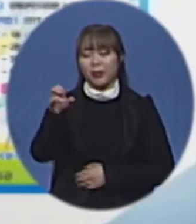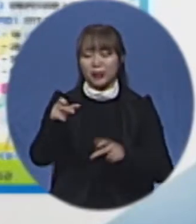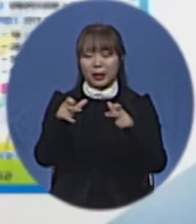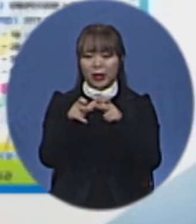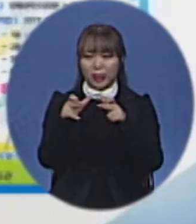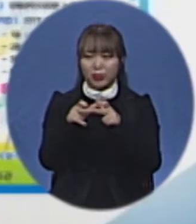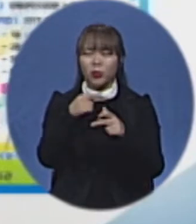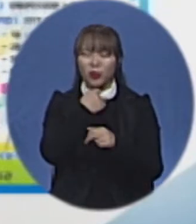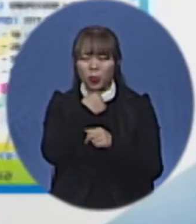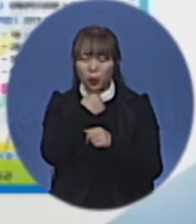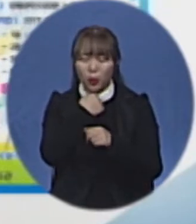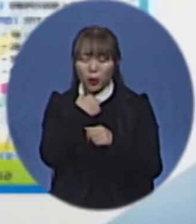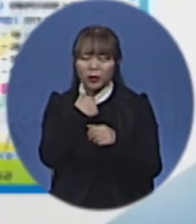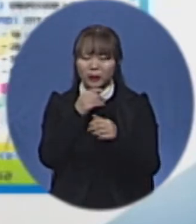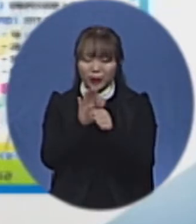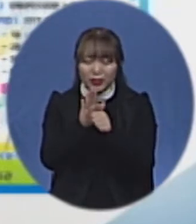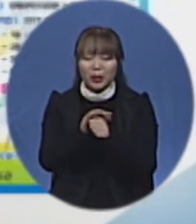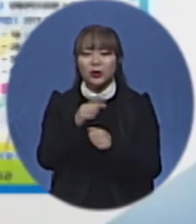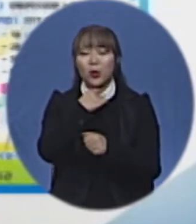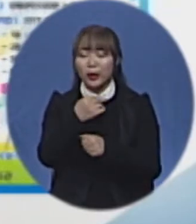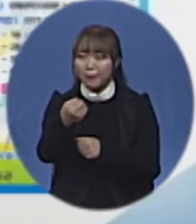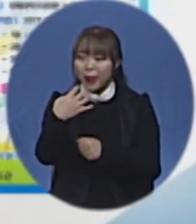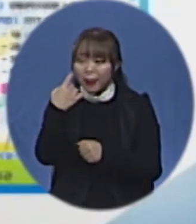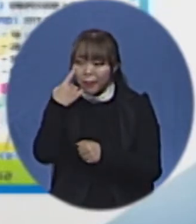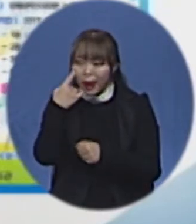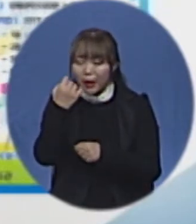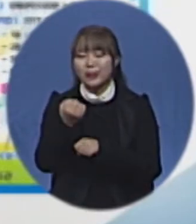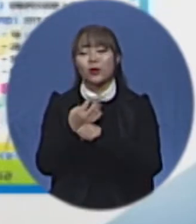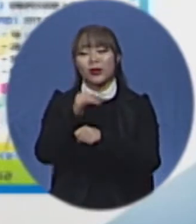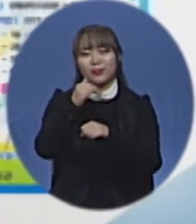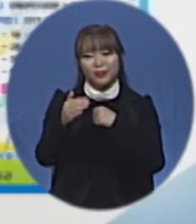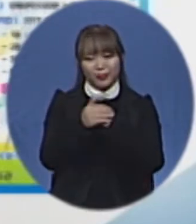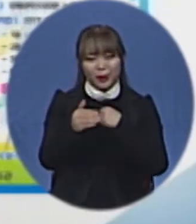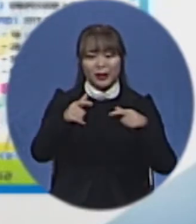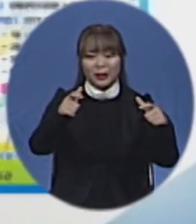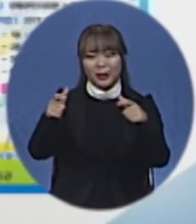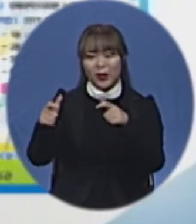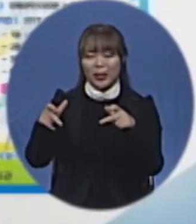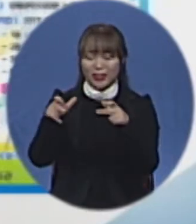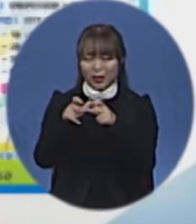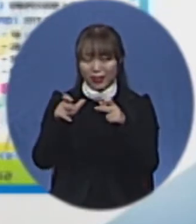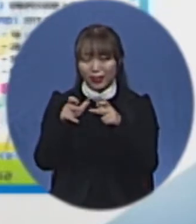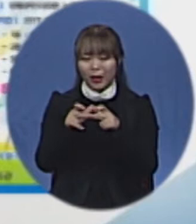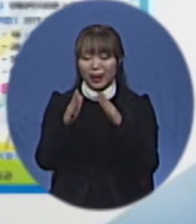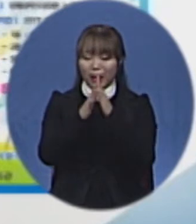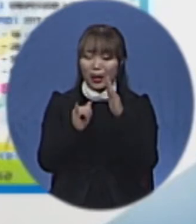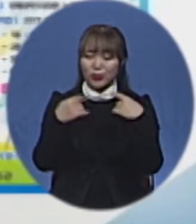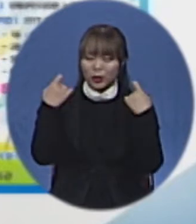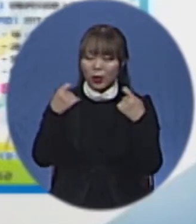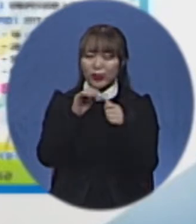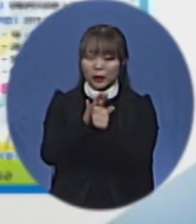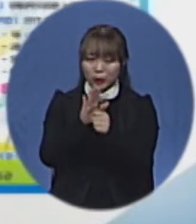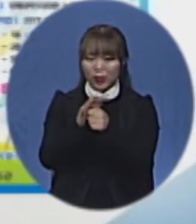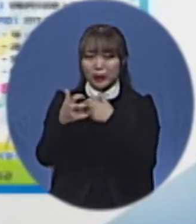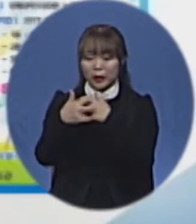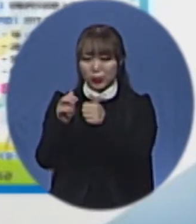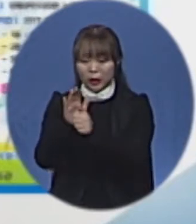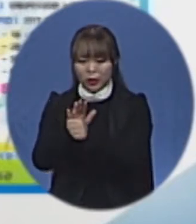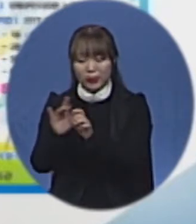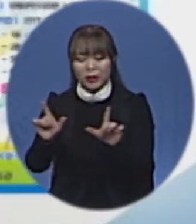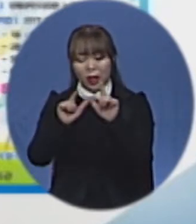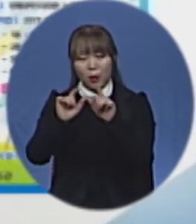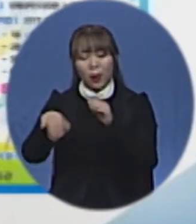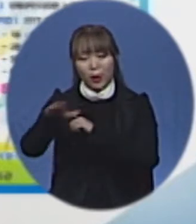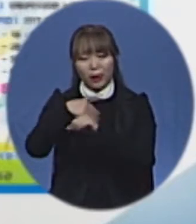양평장애인들의 소원성취 프로젝트 소원을 말해봐 전달식도 진행돼 지역의 장애인에게 가족여행 지원, 의료 지원,